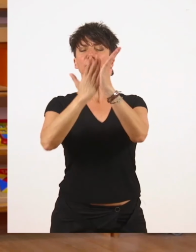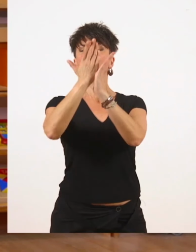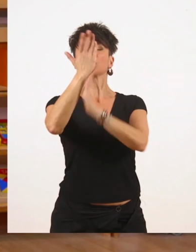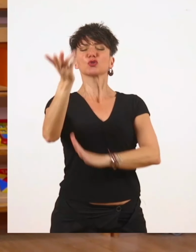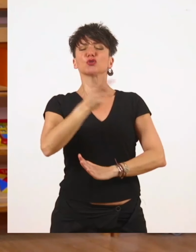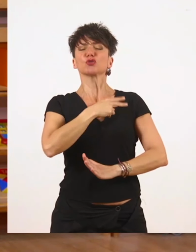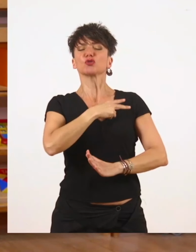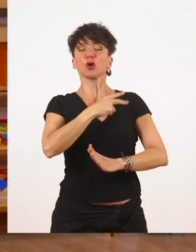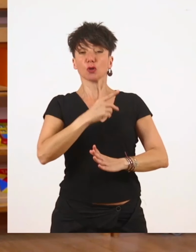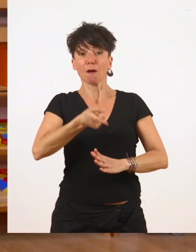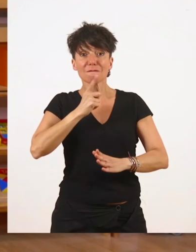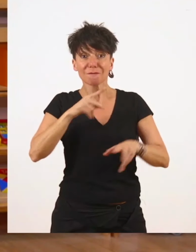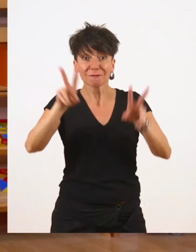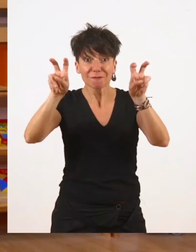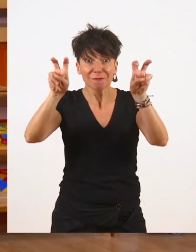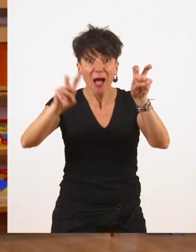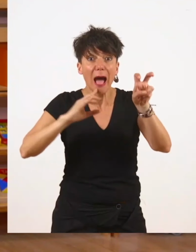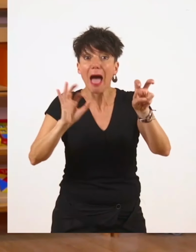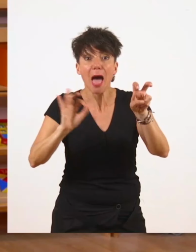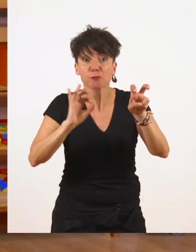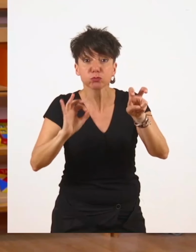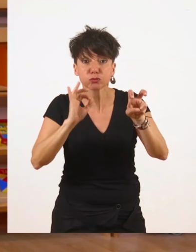Αυτό είναι απεντρική μία αν δεν το ξέρεις.